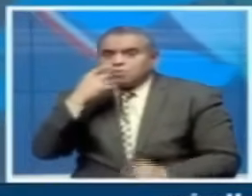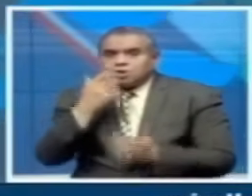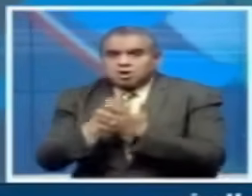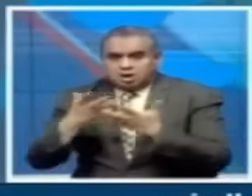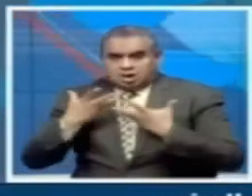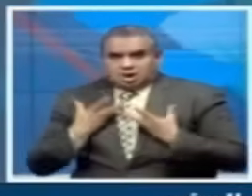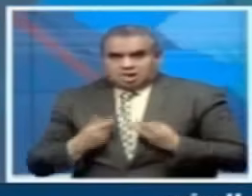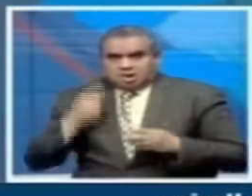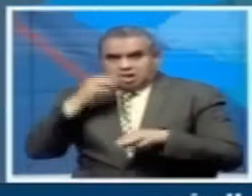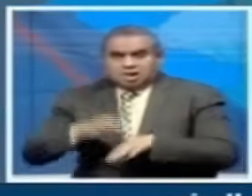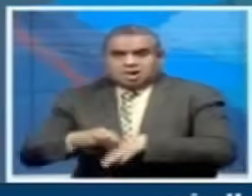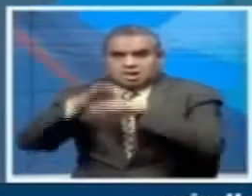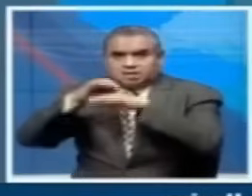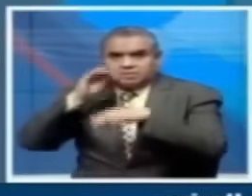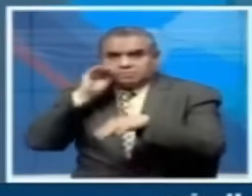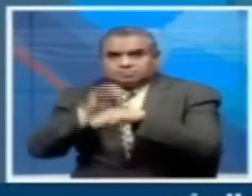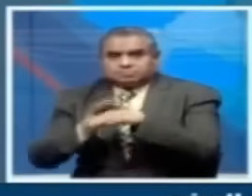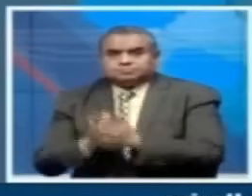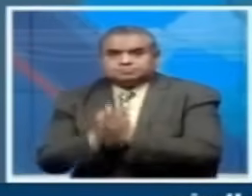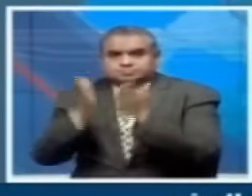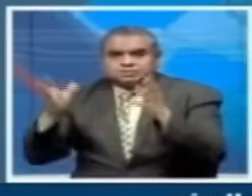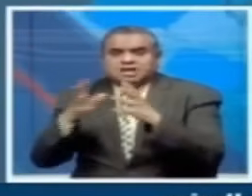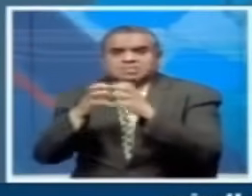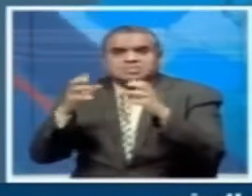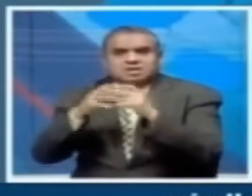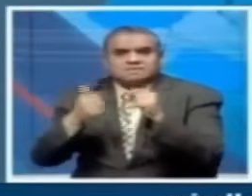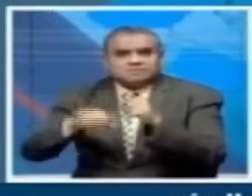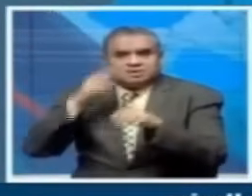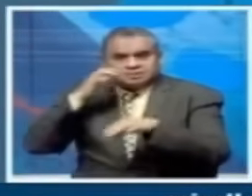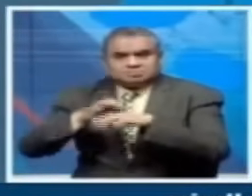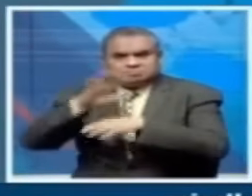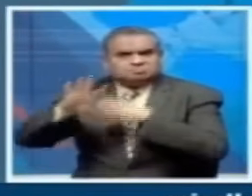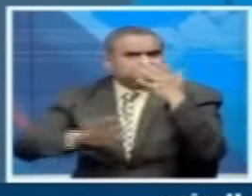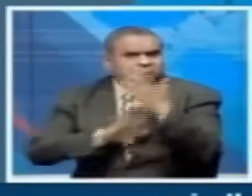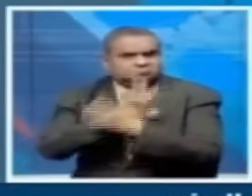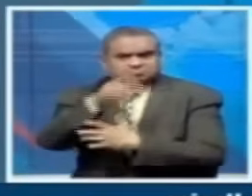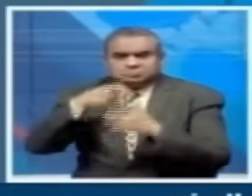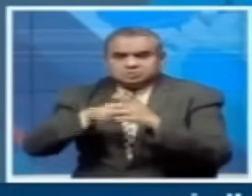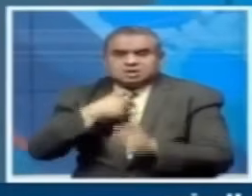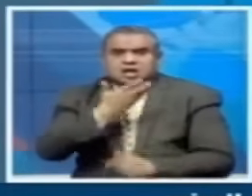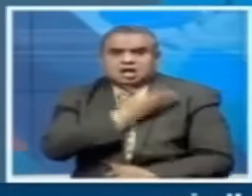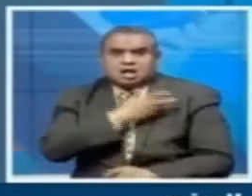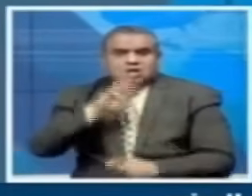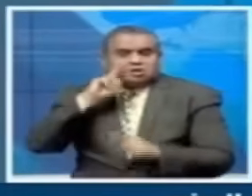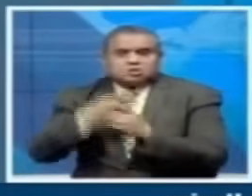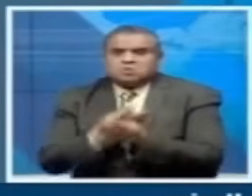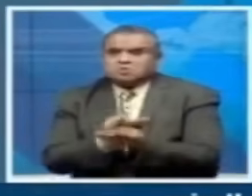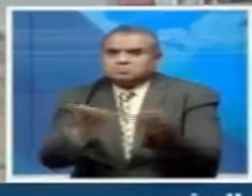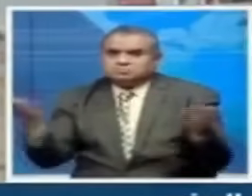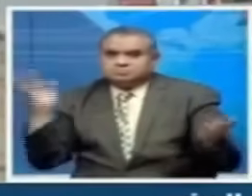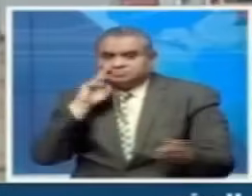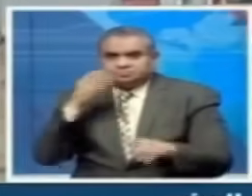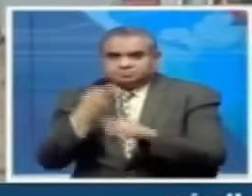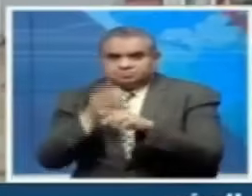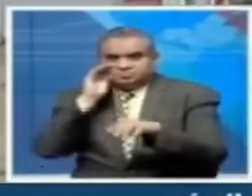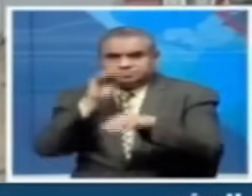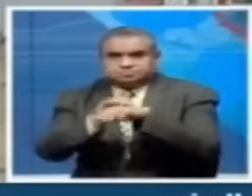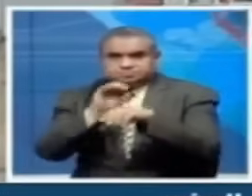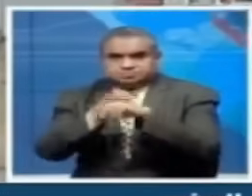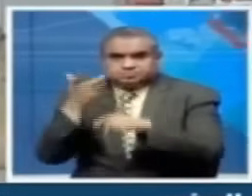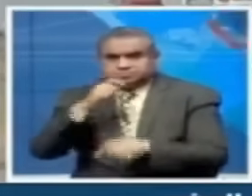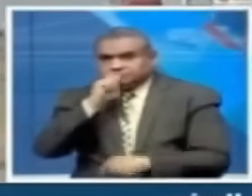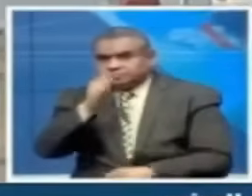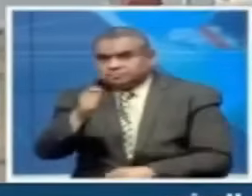الهدنة الإنسانية الحالية كشفت تفاصيل الوضع الإنساني المأساوي في قطاع غزة أمام الجميع. وأكد